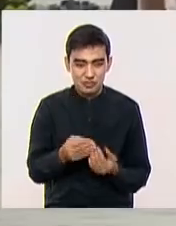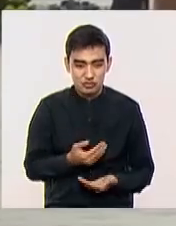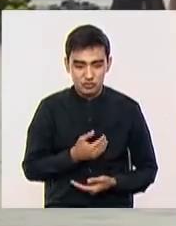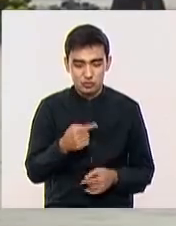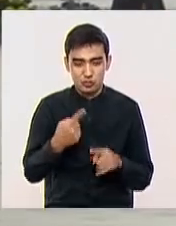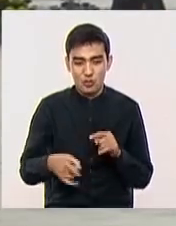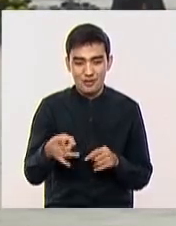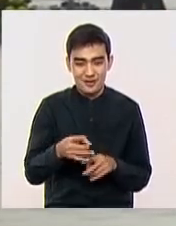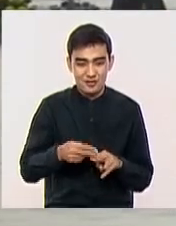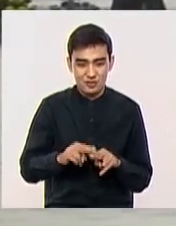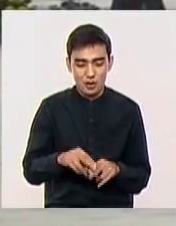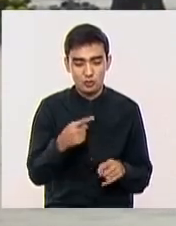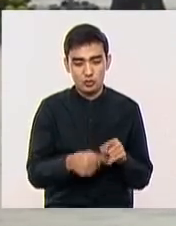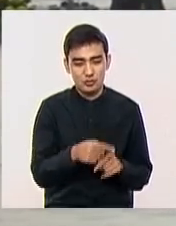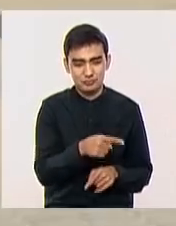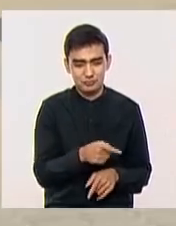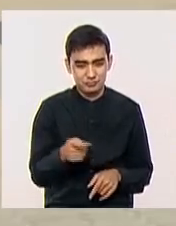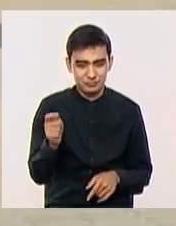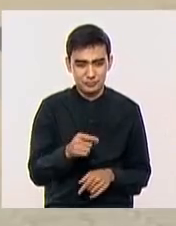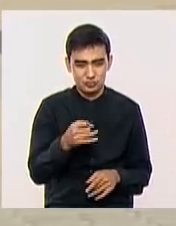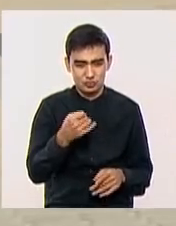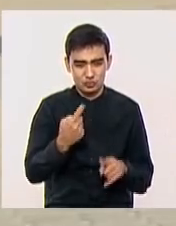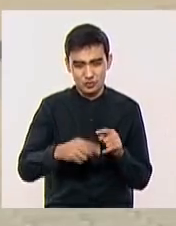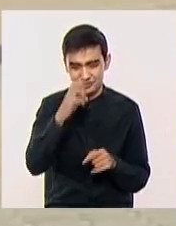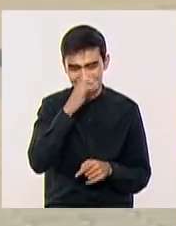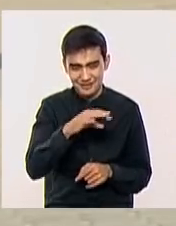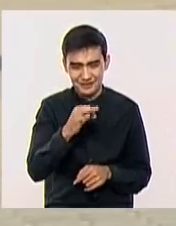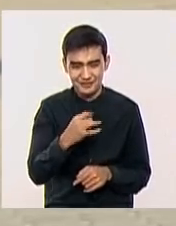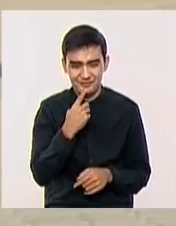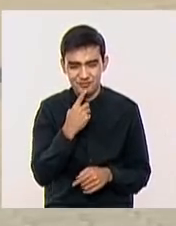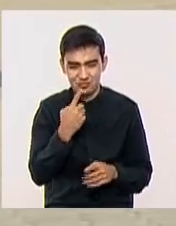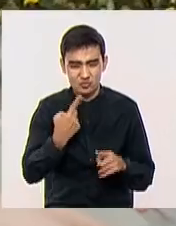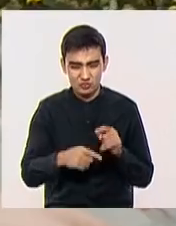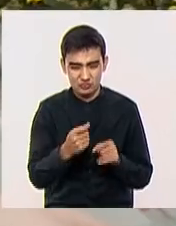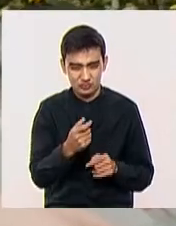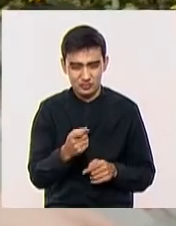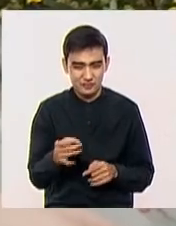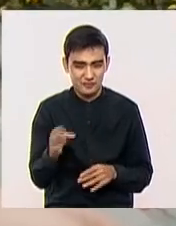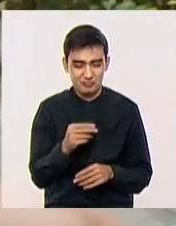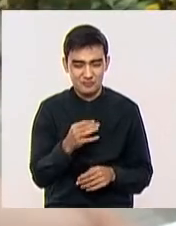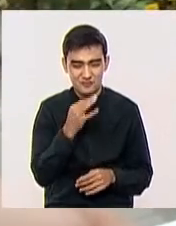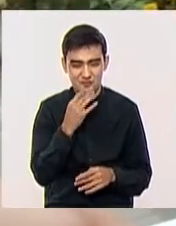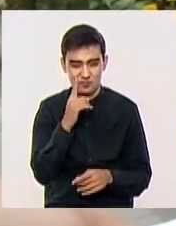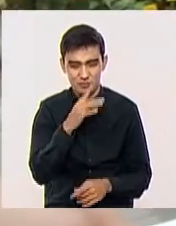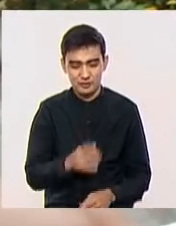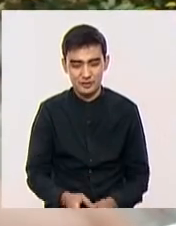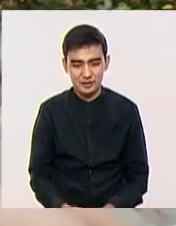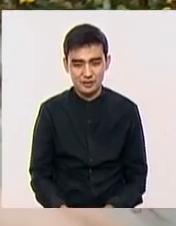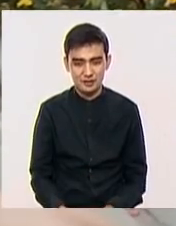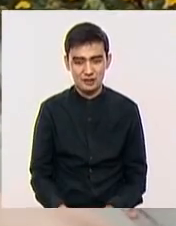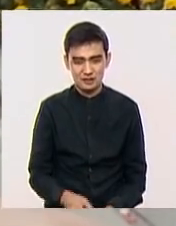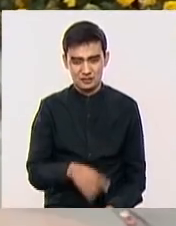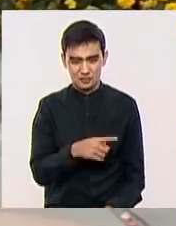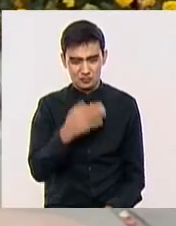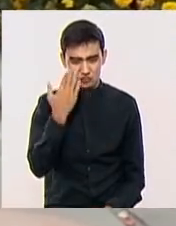с другого региона, другое, когда это люди из другой страны, с другой ментальностью. Все-таки совершенно другой